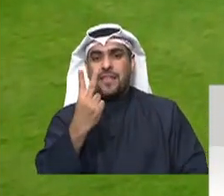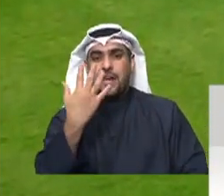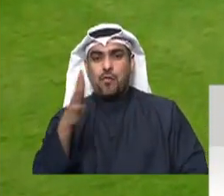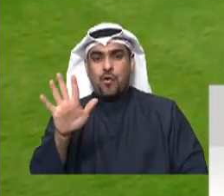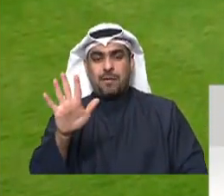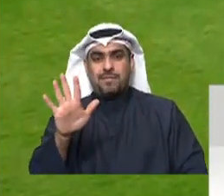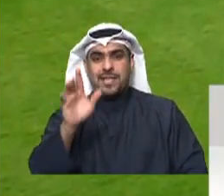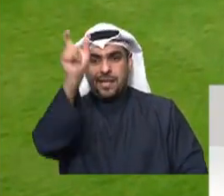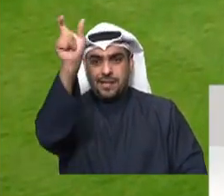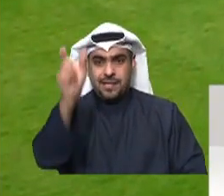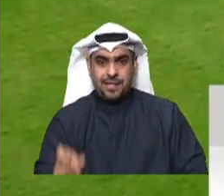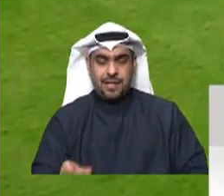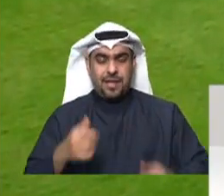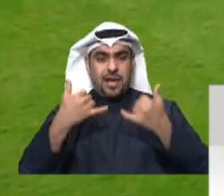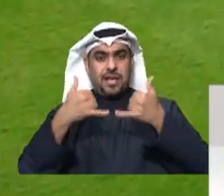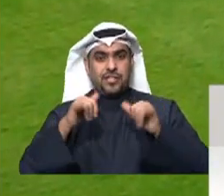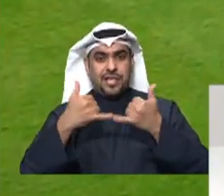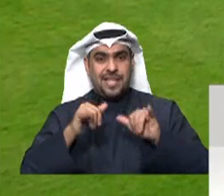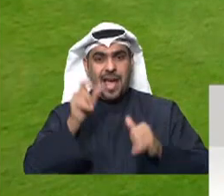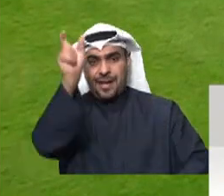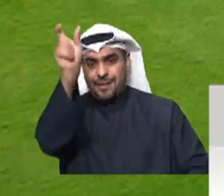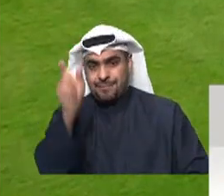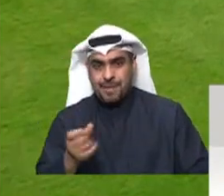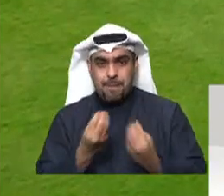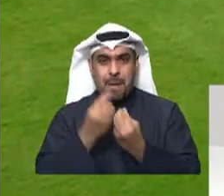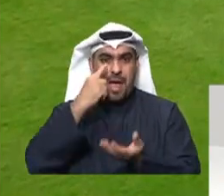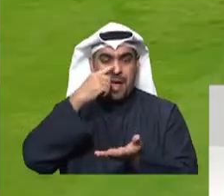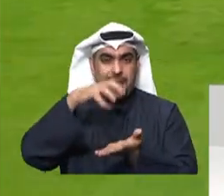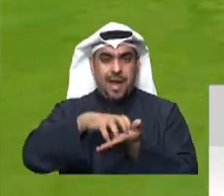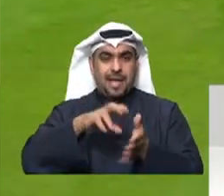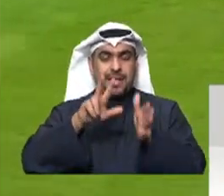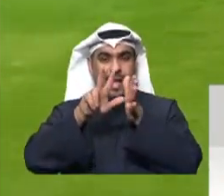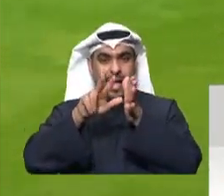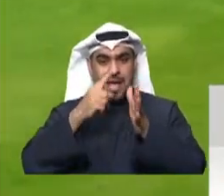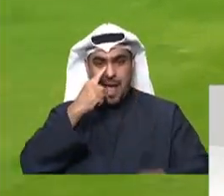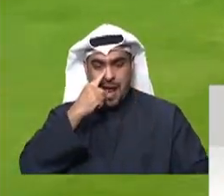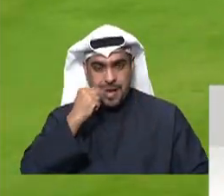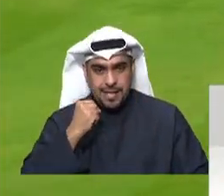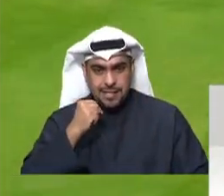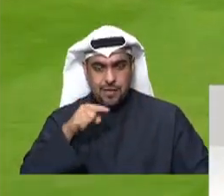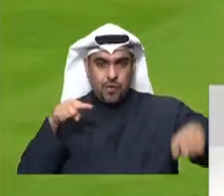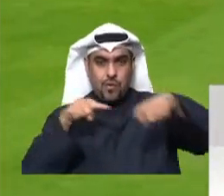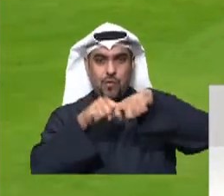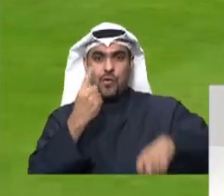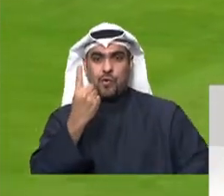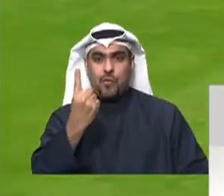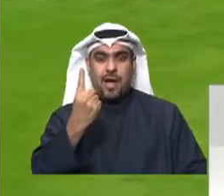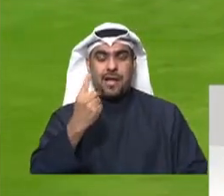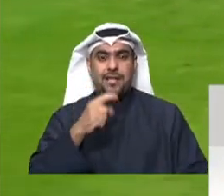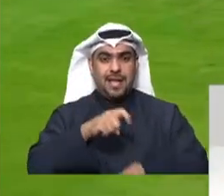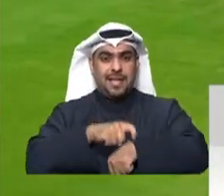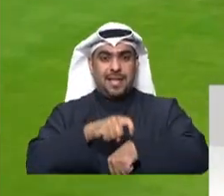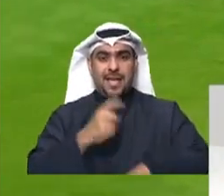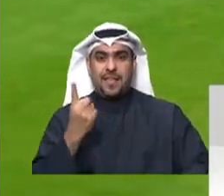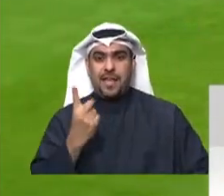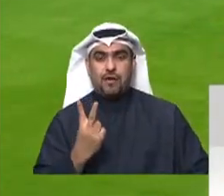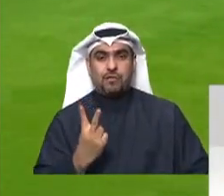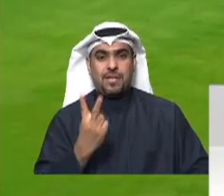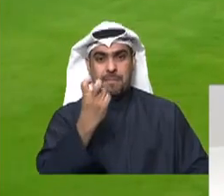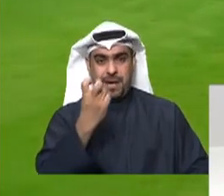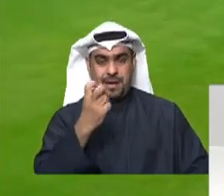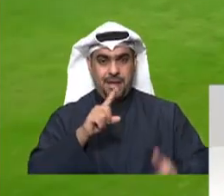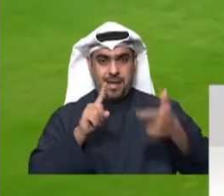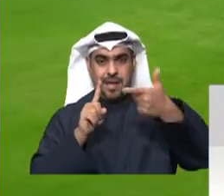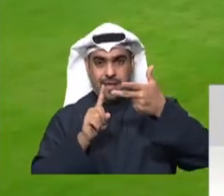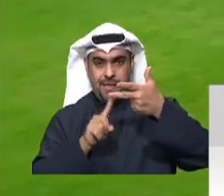لقجع الفارق للنصر بتسجيله الهدف الوحيد في الدقيقه 72، وعن طريق الخطأ في مرمى سجل ناصر العجمي ثالث أهداف